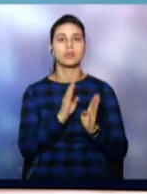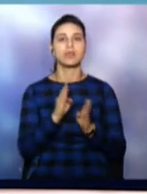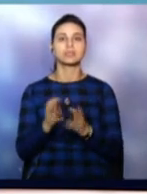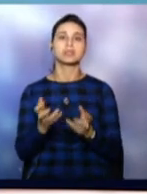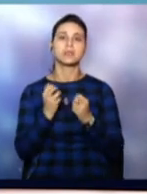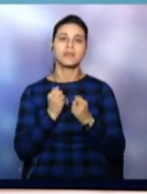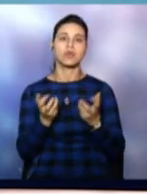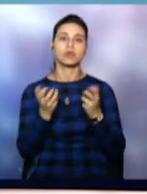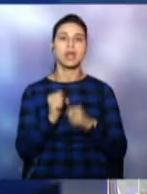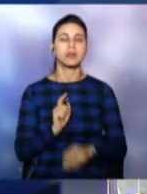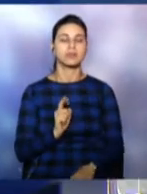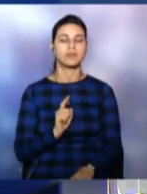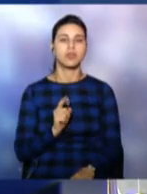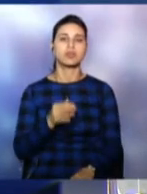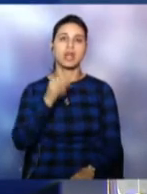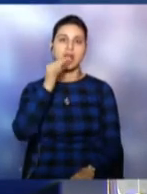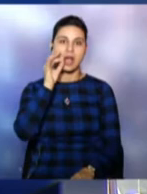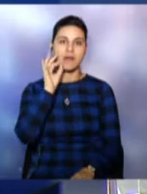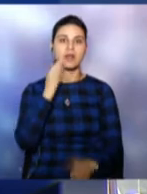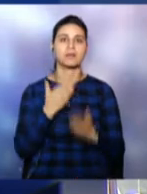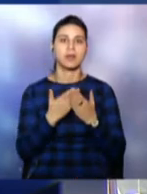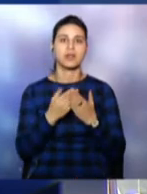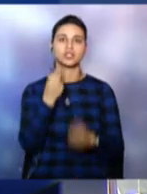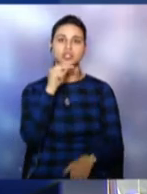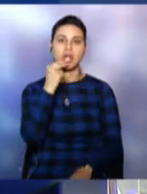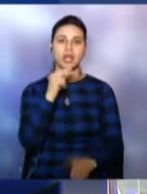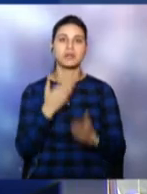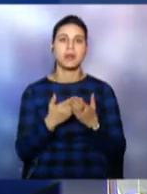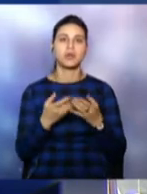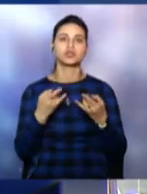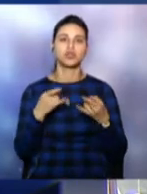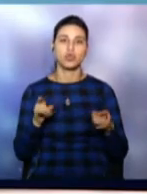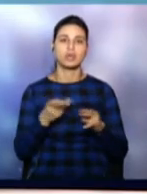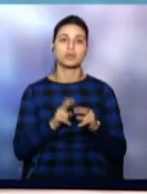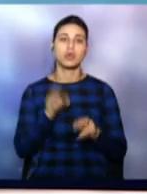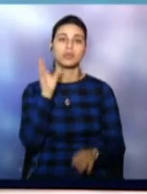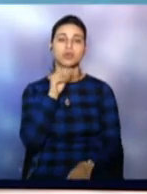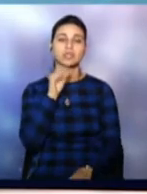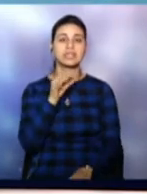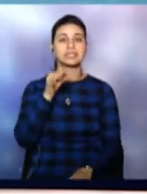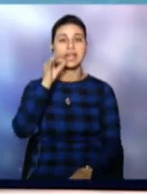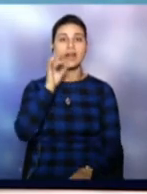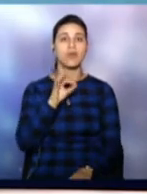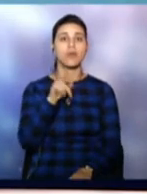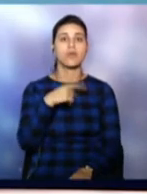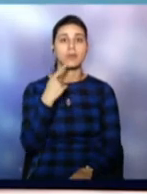მივიღოთ, არ მივიღოთ ყავა, იგივე ვთქვა ჩაი, თუნდაც შოკოლადი, იმიტომ რომ როდესაც კოფეინზეა